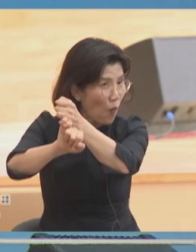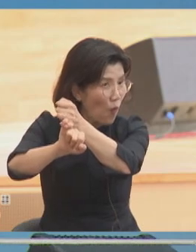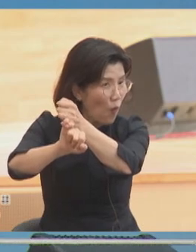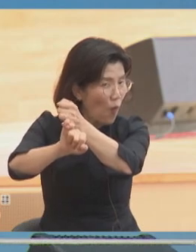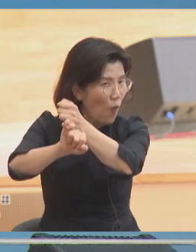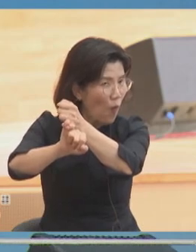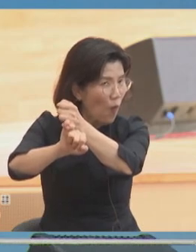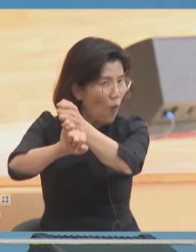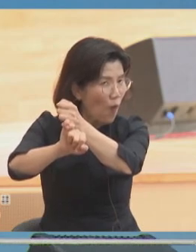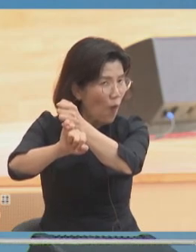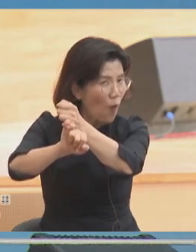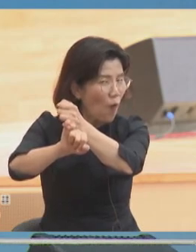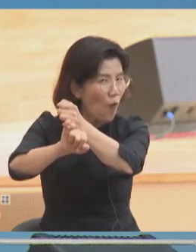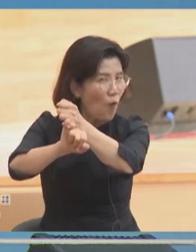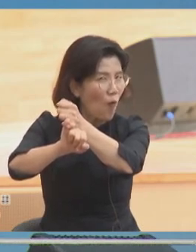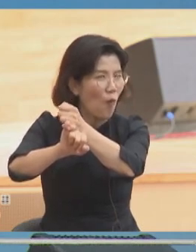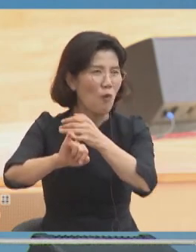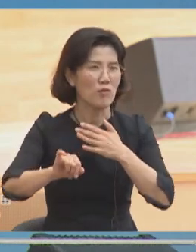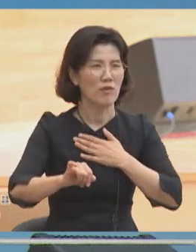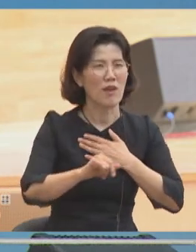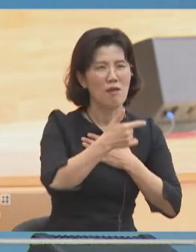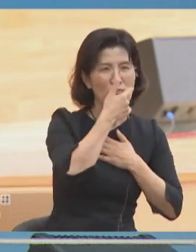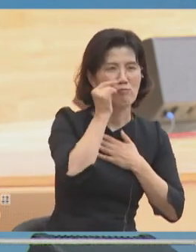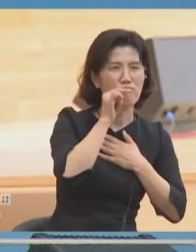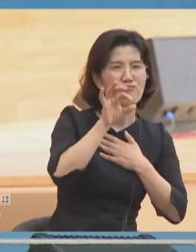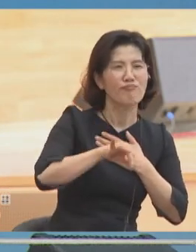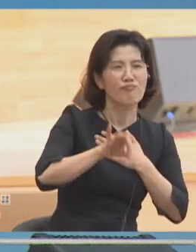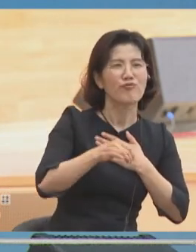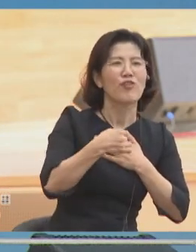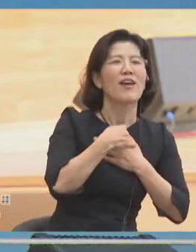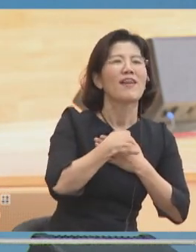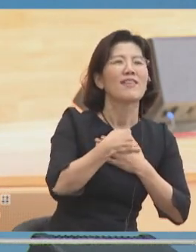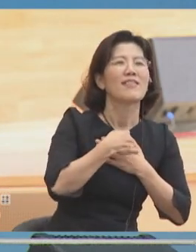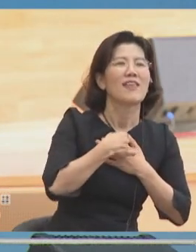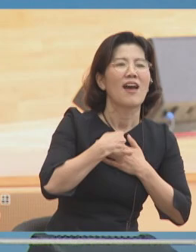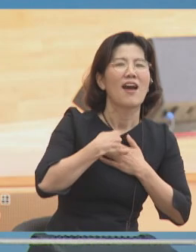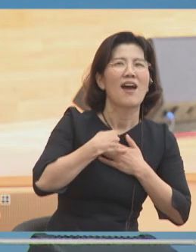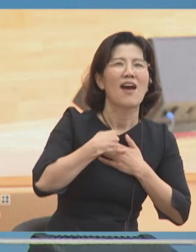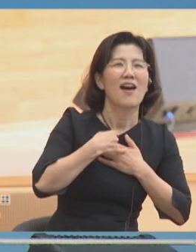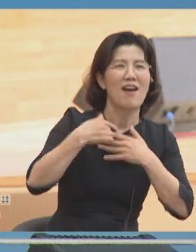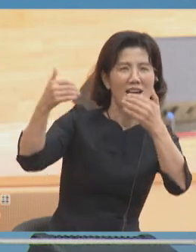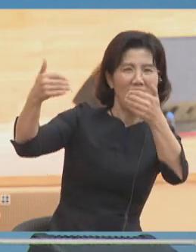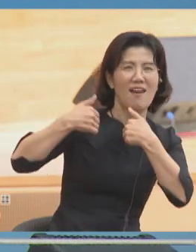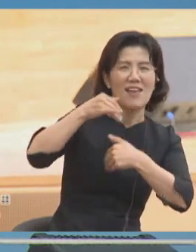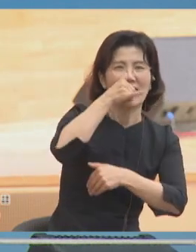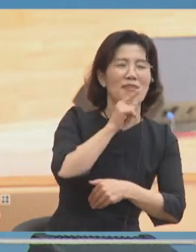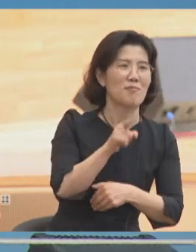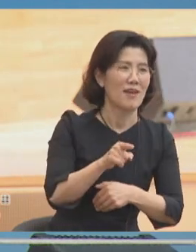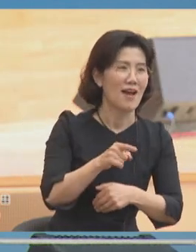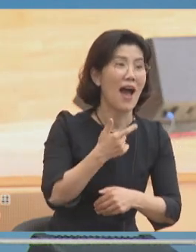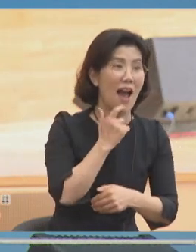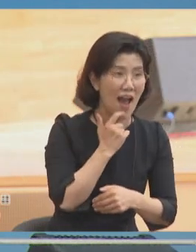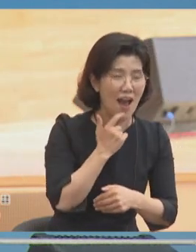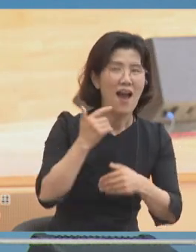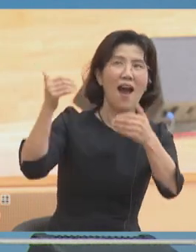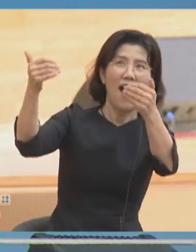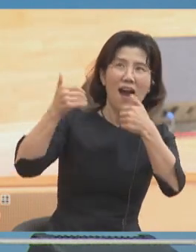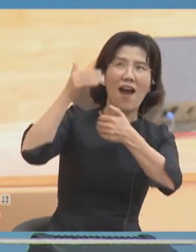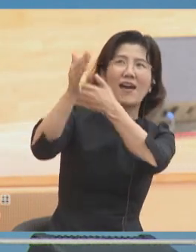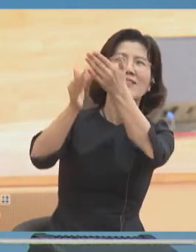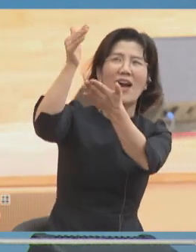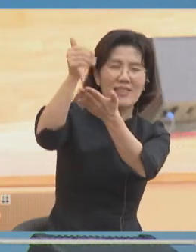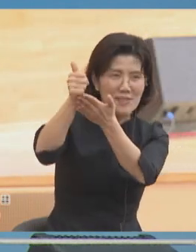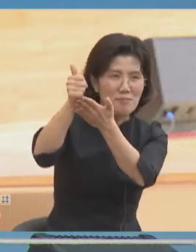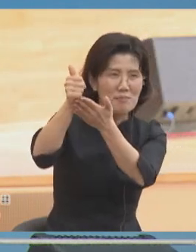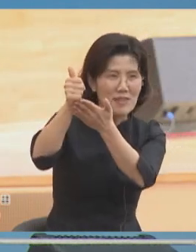약속이이 모자란 나를 향하고 있었구나이 부족한 나를 향하고 있었구나 야은 자신을 에 하나님께서